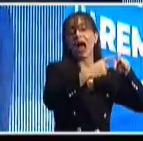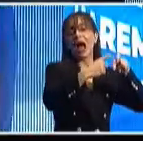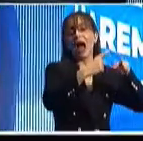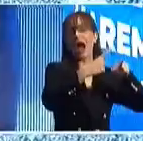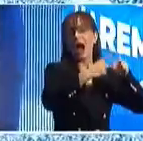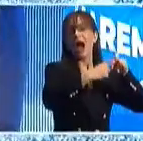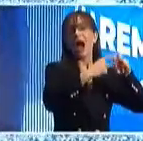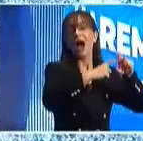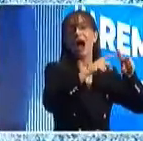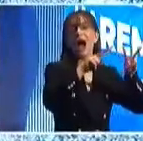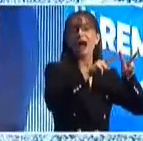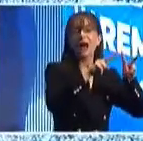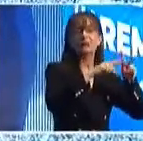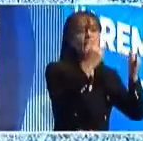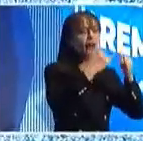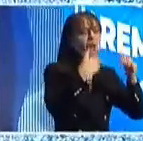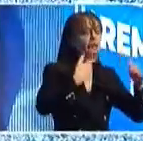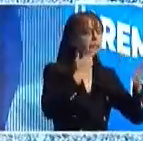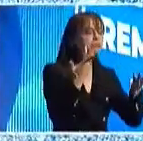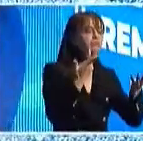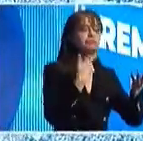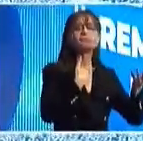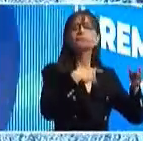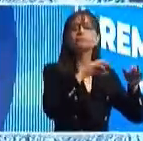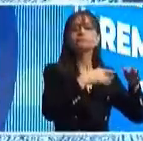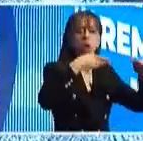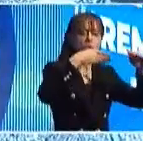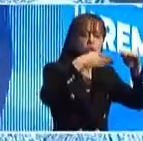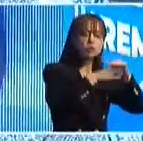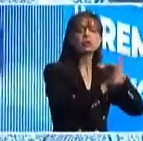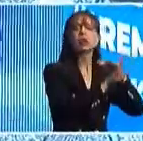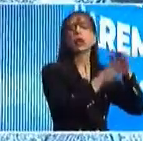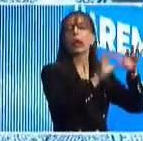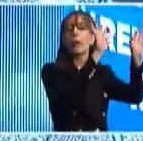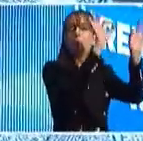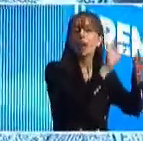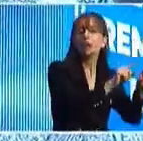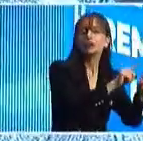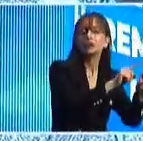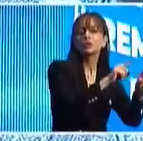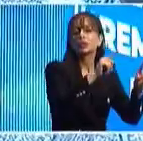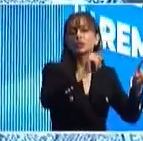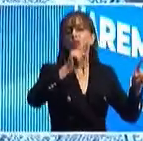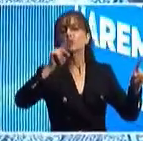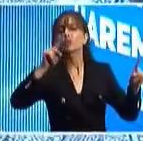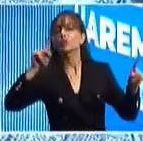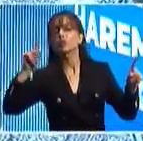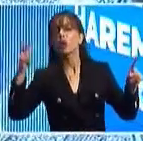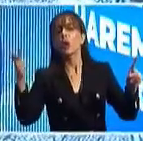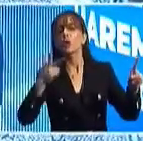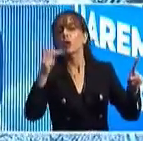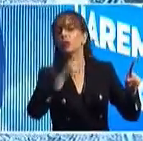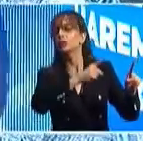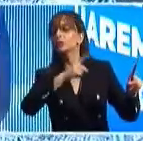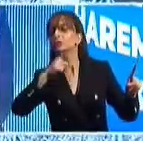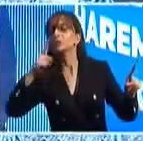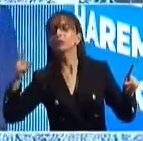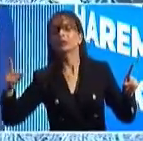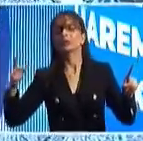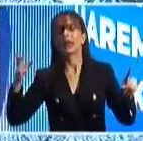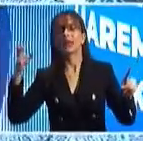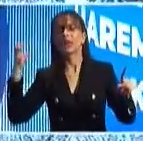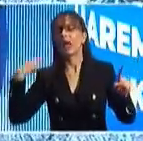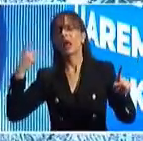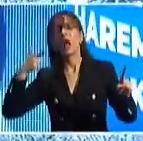kardeşimiz orada Nakkaş tünel kavşağıyla birlikte burada hızlı bir şekilde